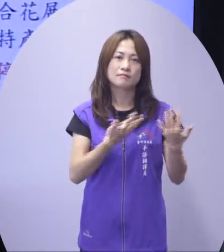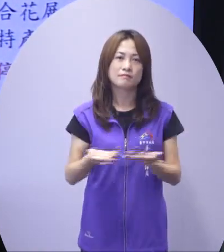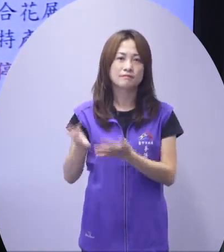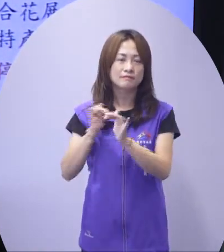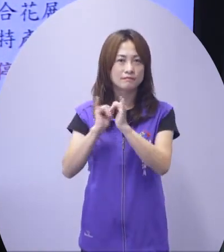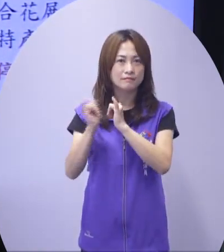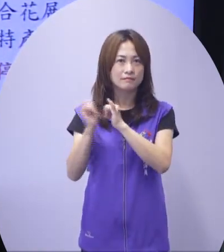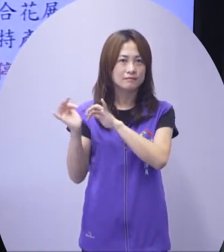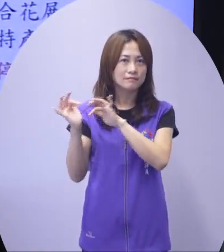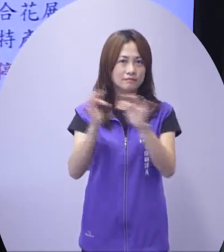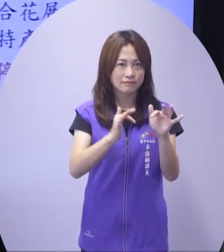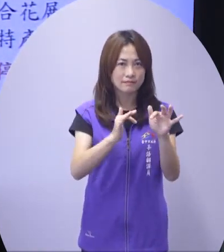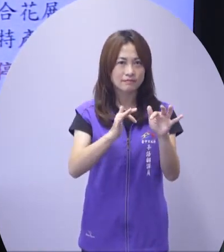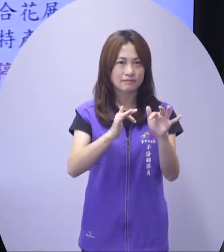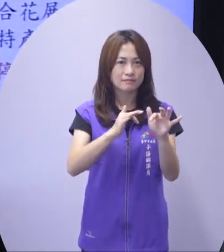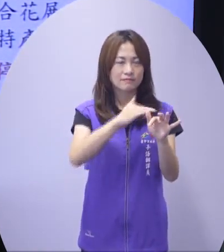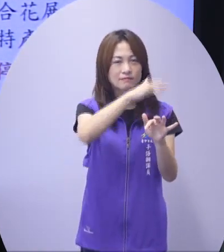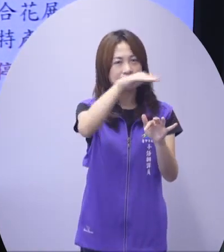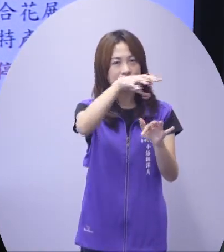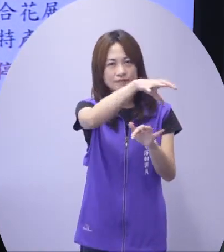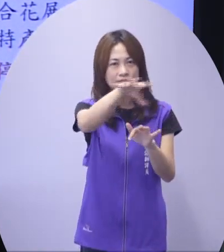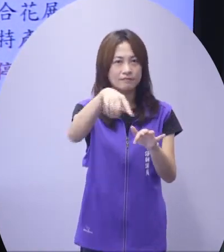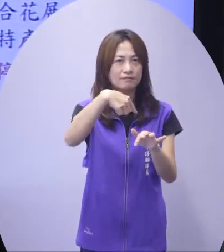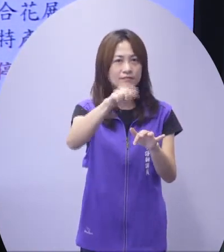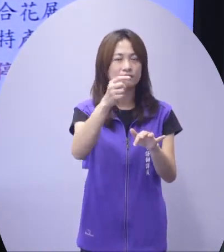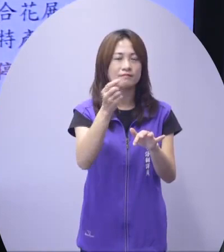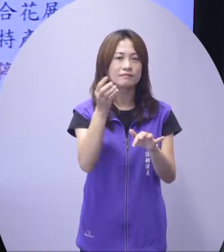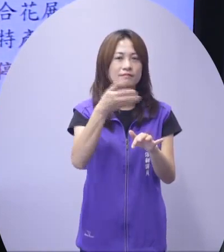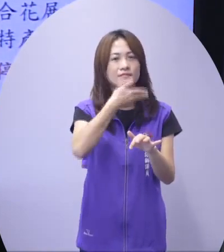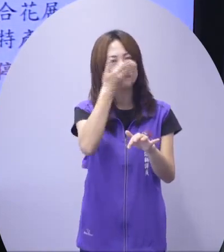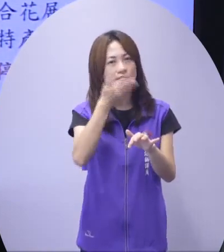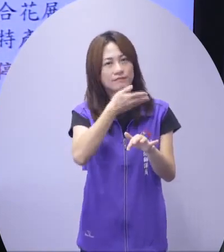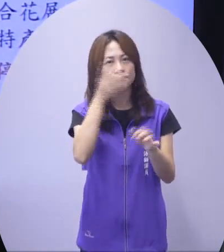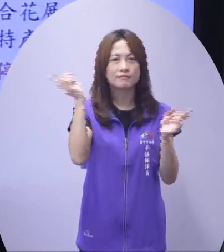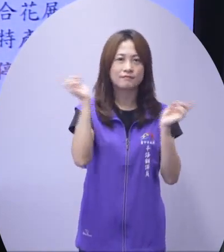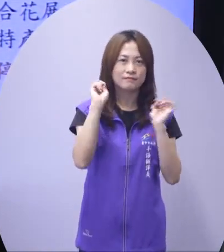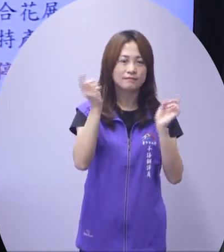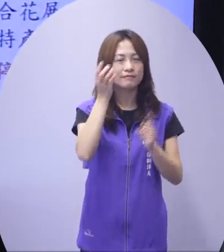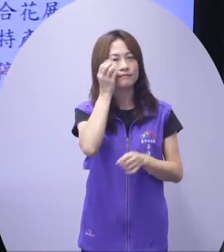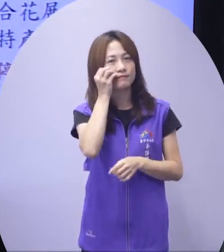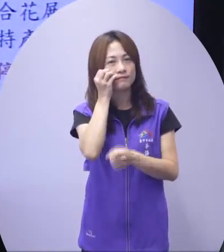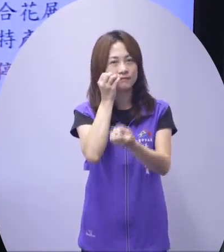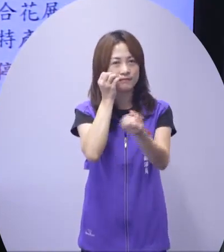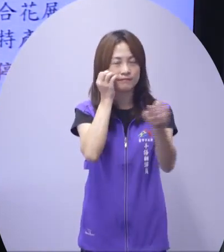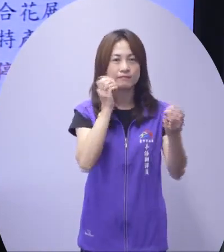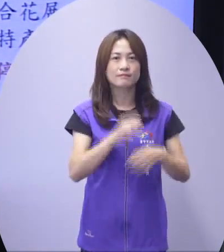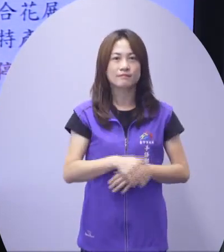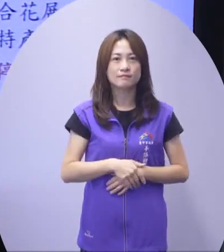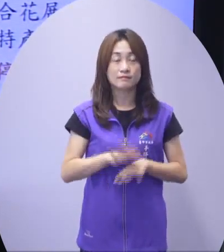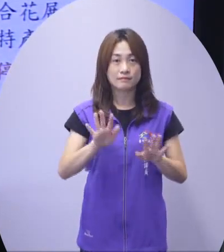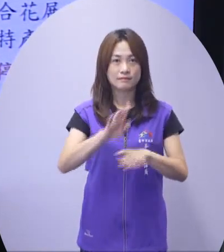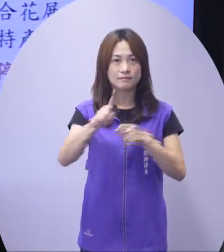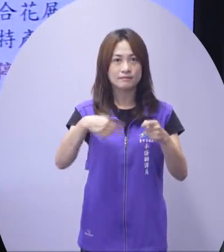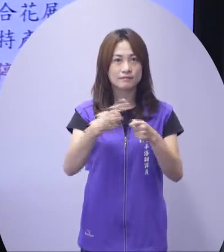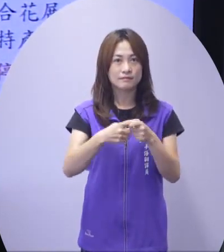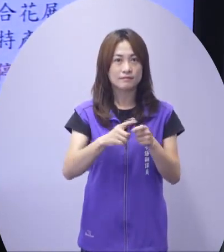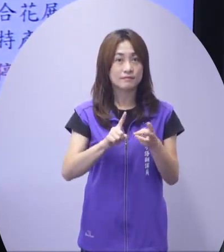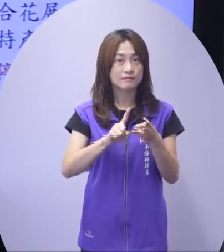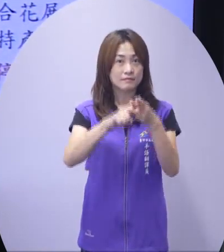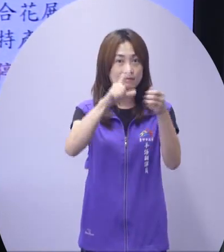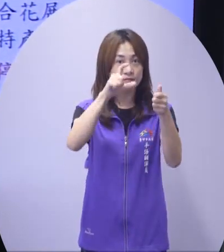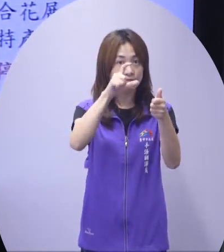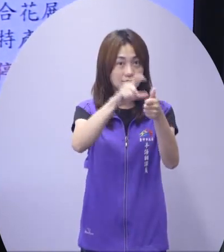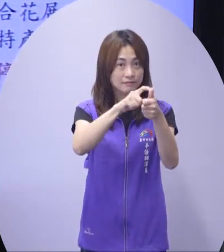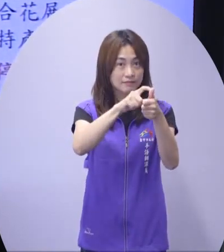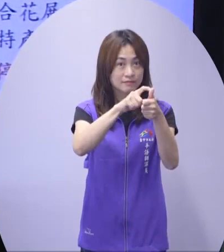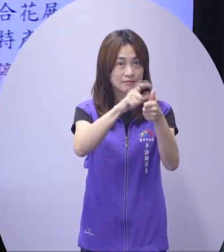众到山城来旅游、来赏花。那今年的一个主题花卉散播的